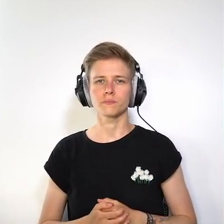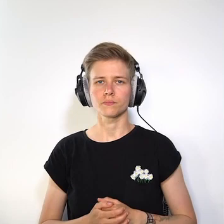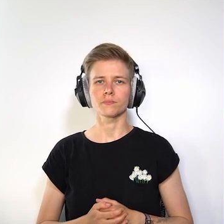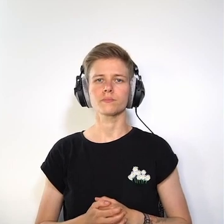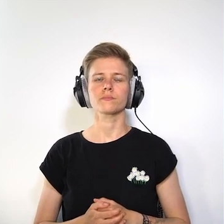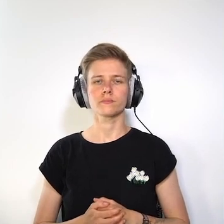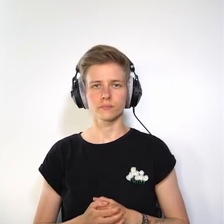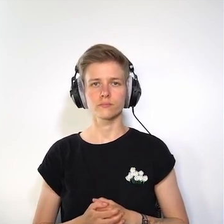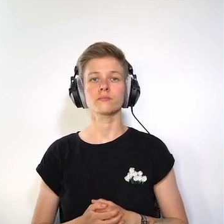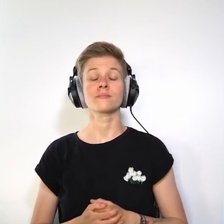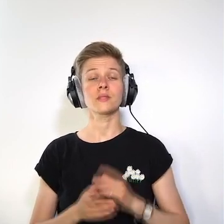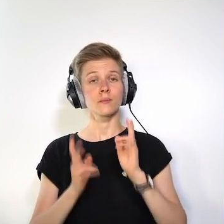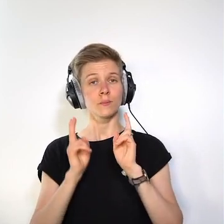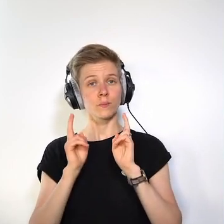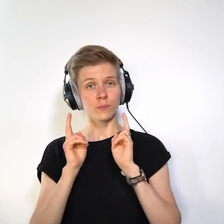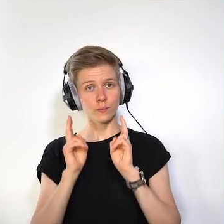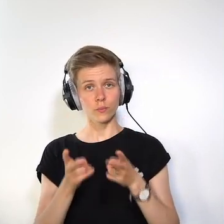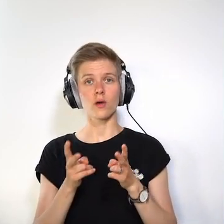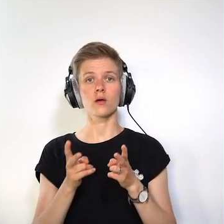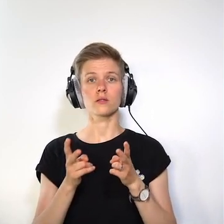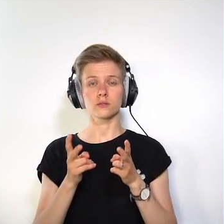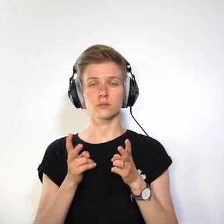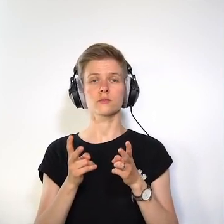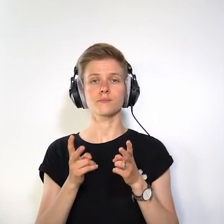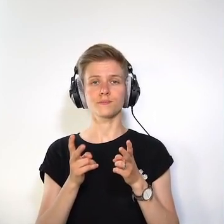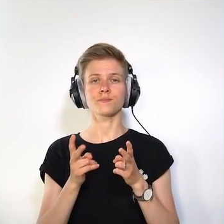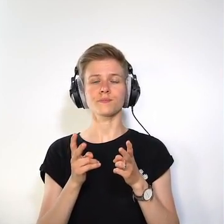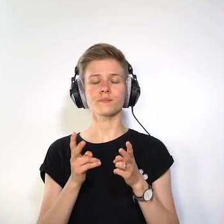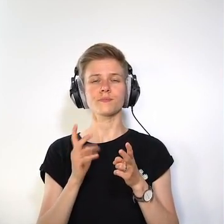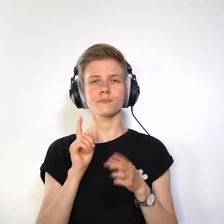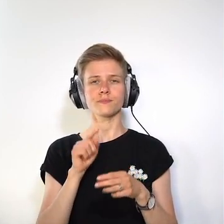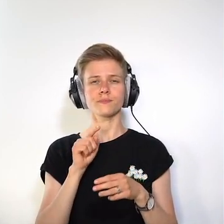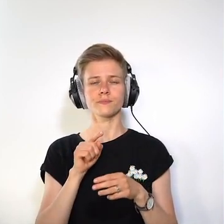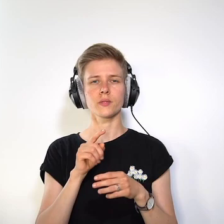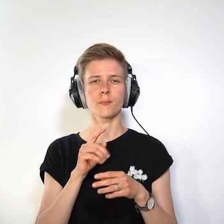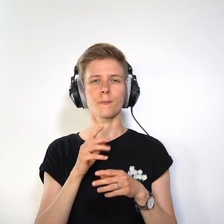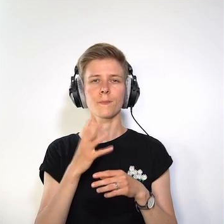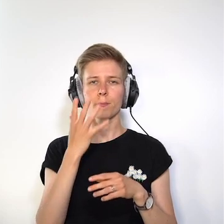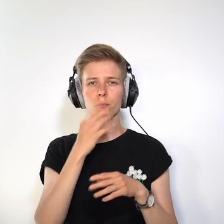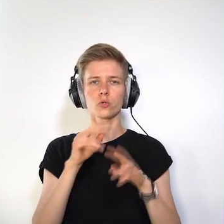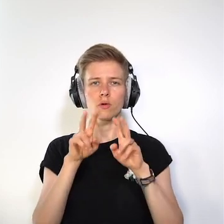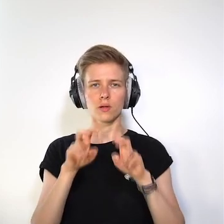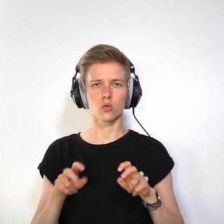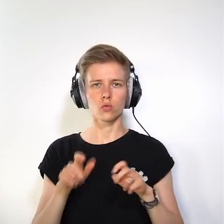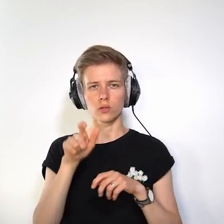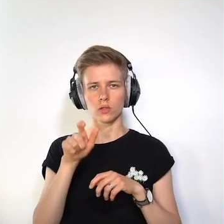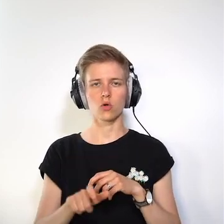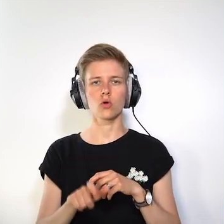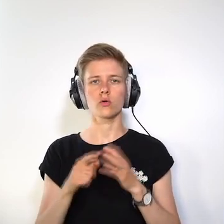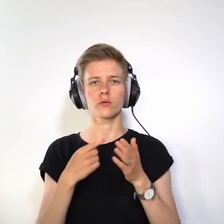Ja siihen vielä tuli lisäksi sellainen psykoanalytikko kuin